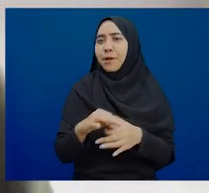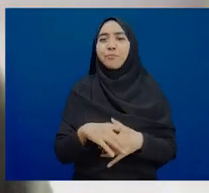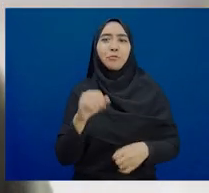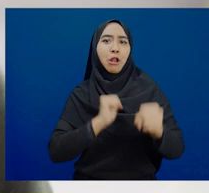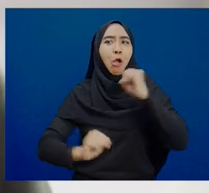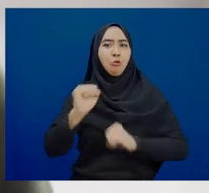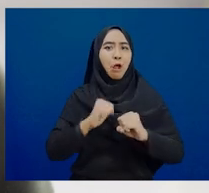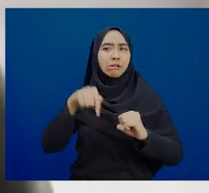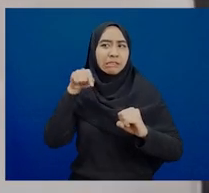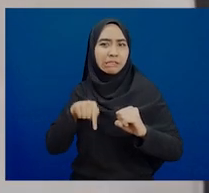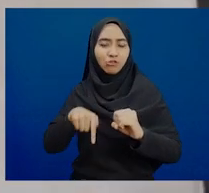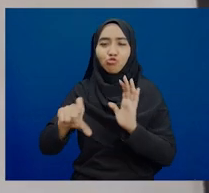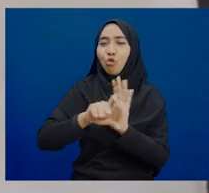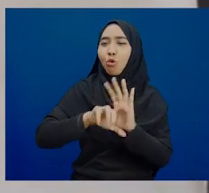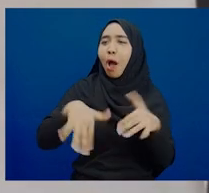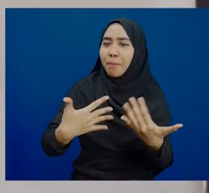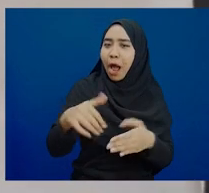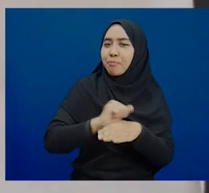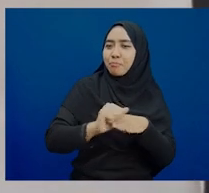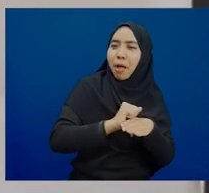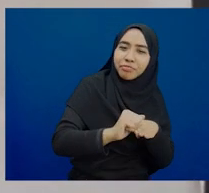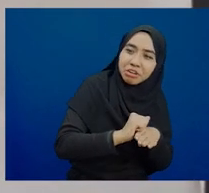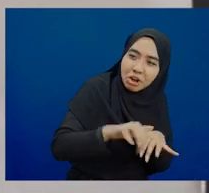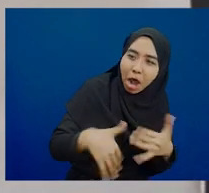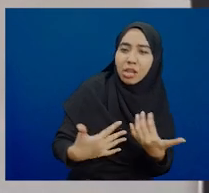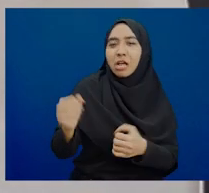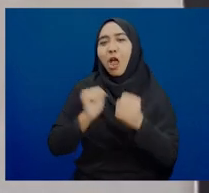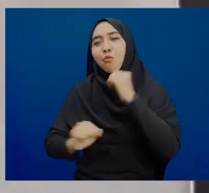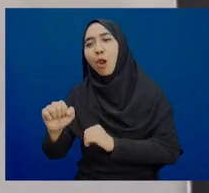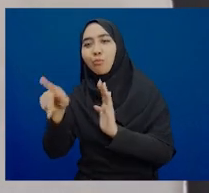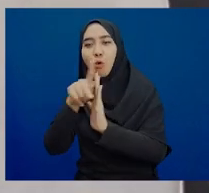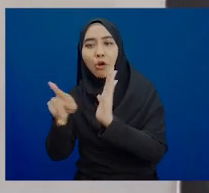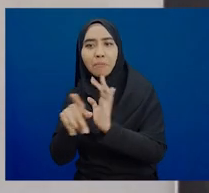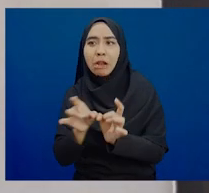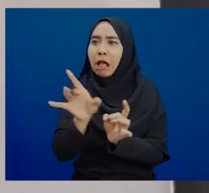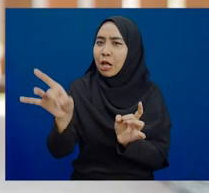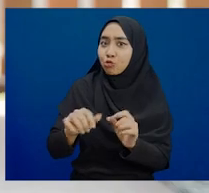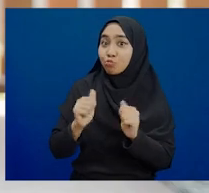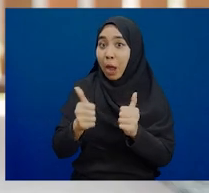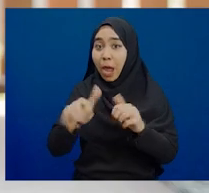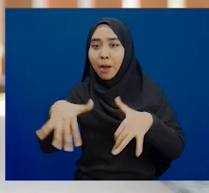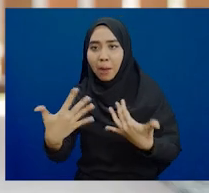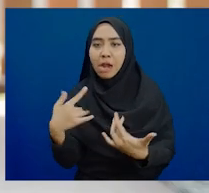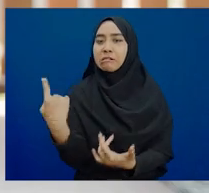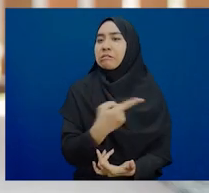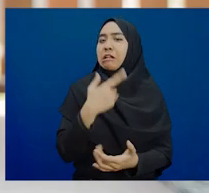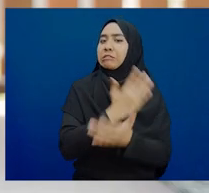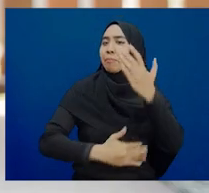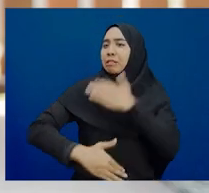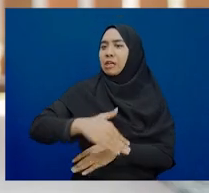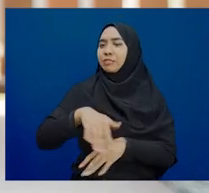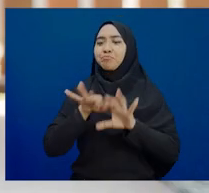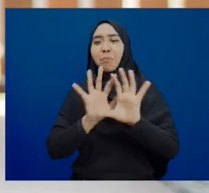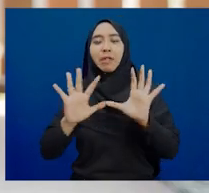dalam kegiatan-kegiatan di kelurahan, misalnya ada pertemuan-pertemuan apa itu sekarang lebih bagus,